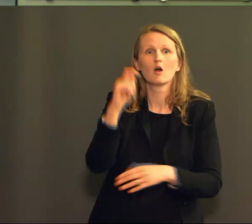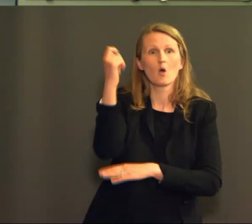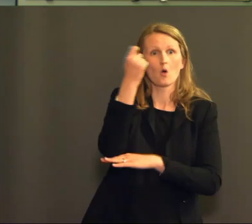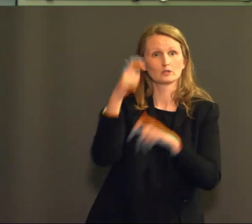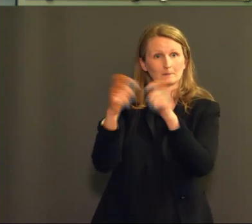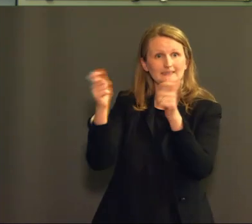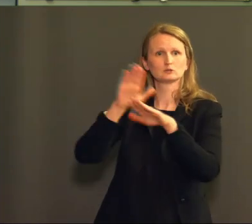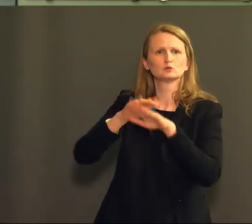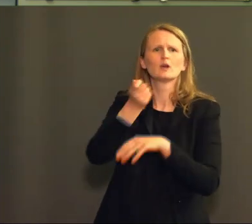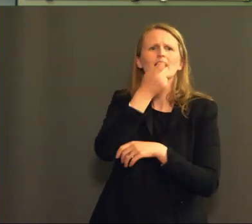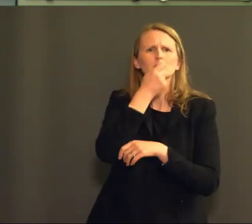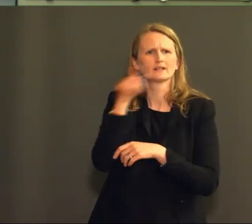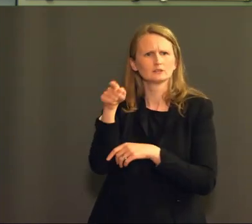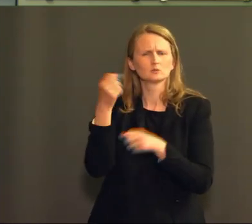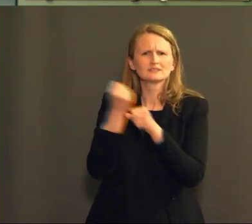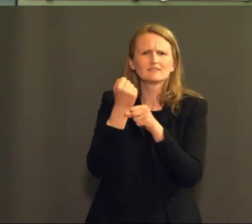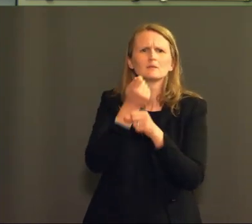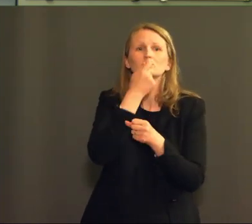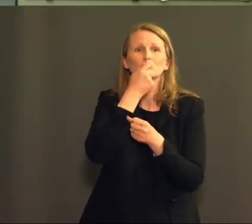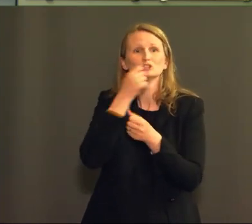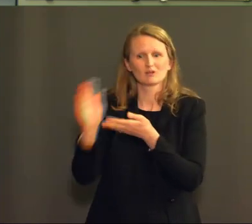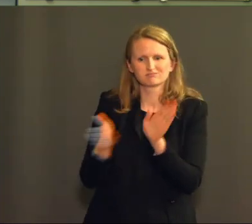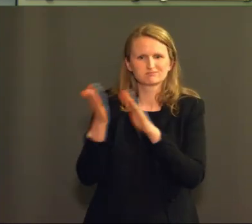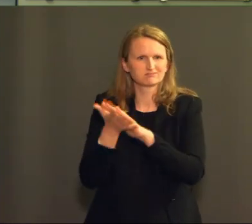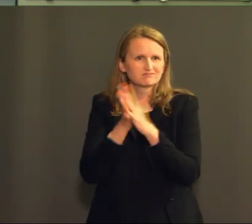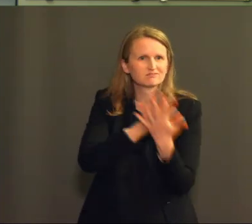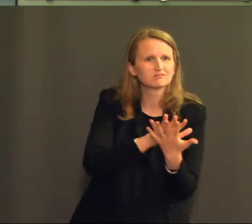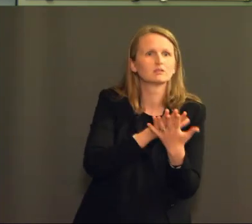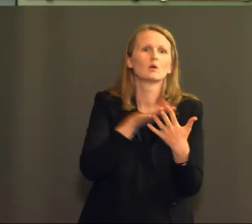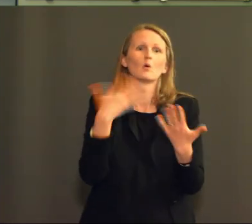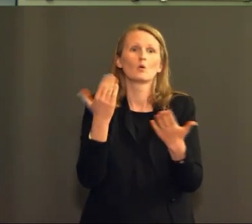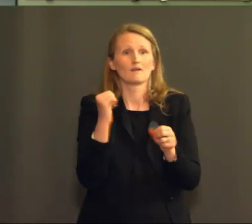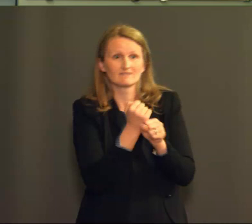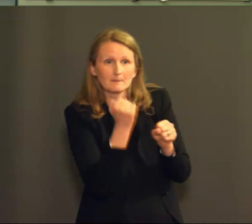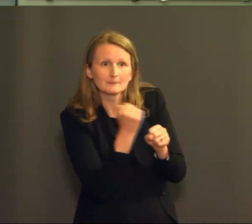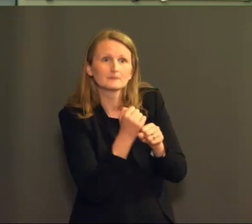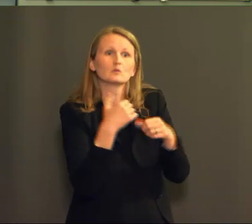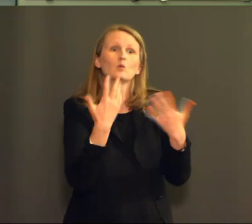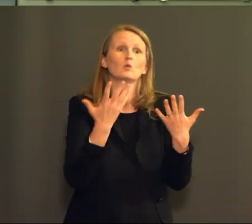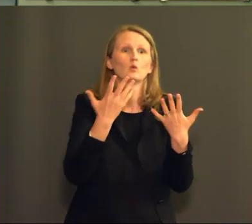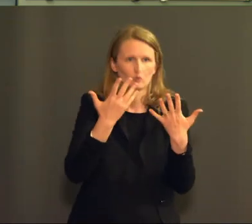la conservation de la viande représentent des incidences particulièrement élevées.